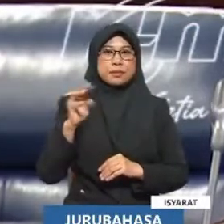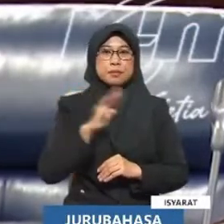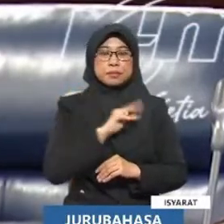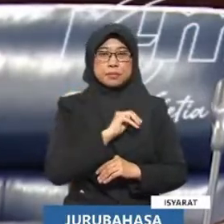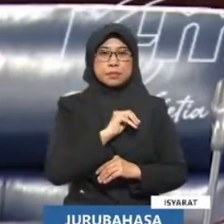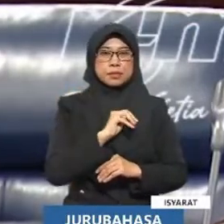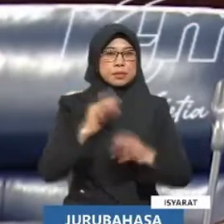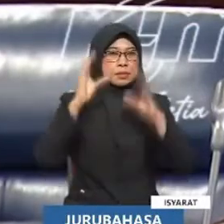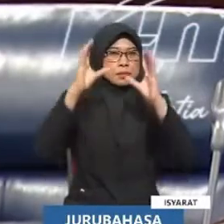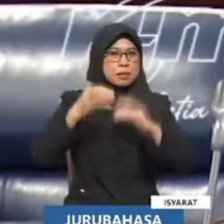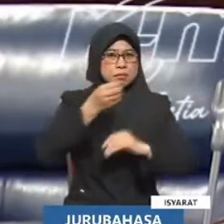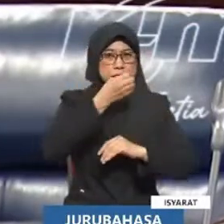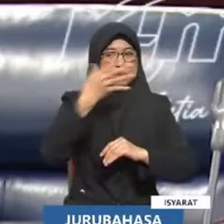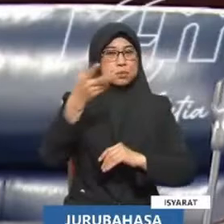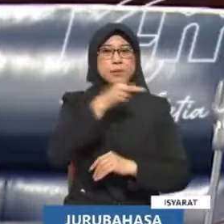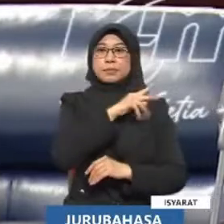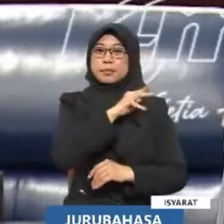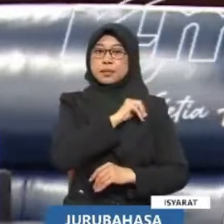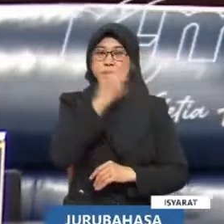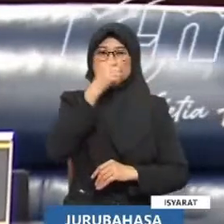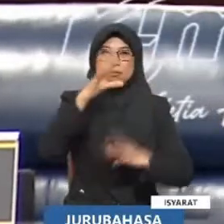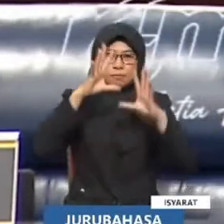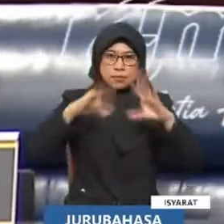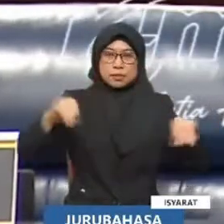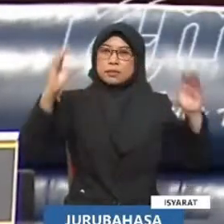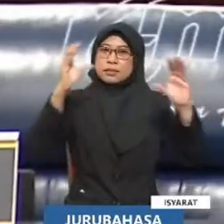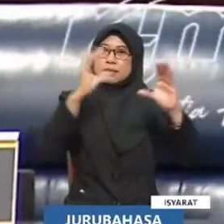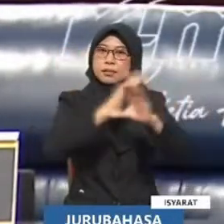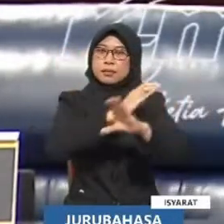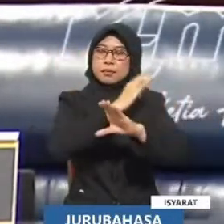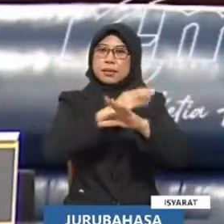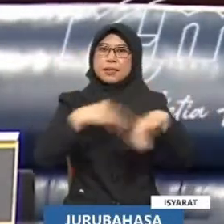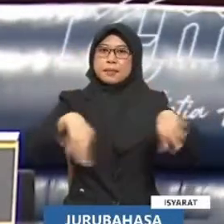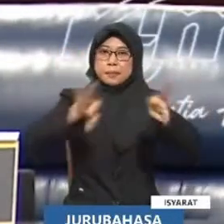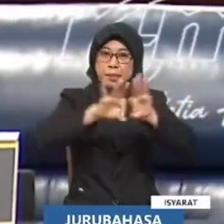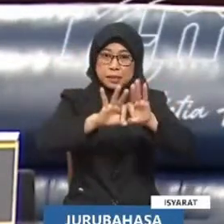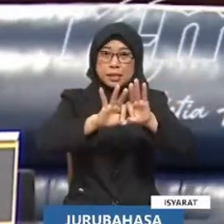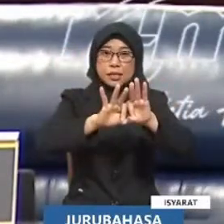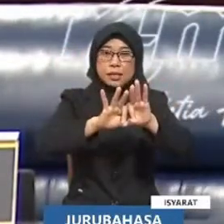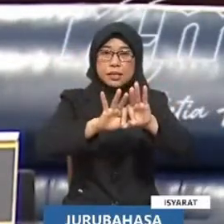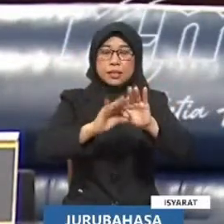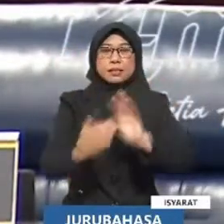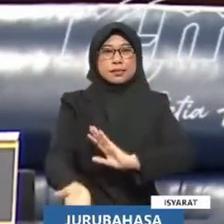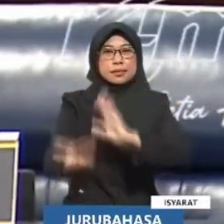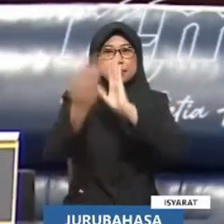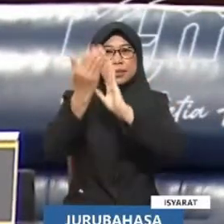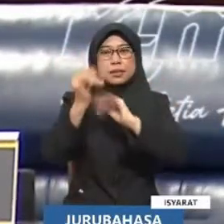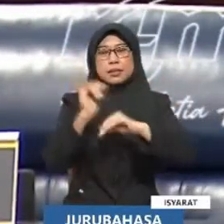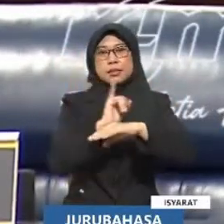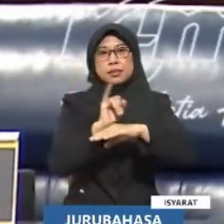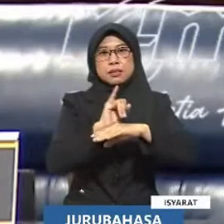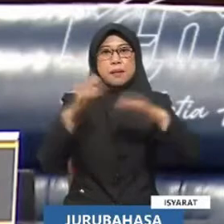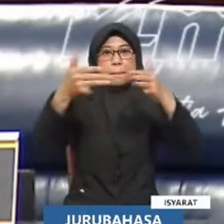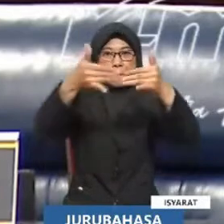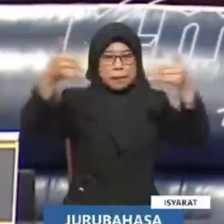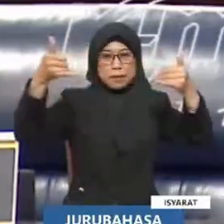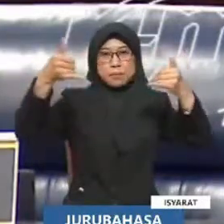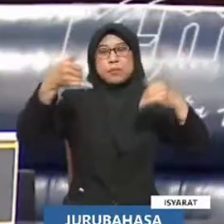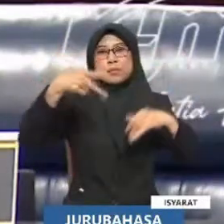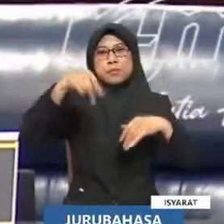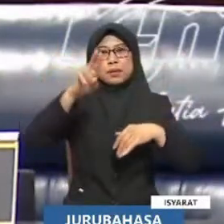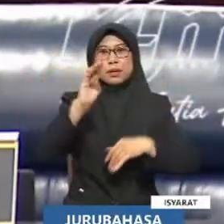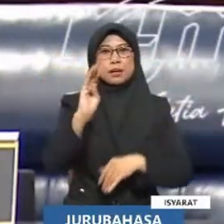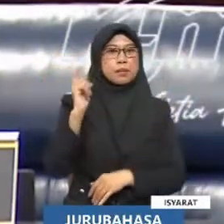Ti untuk menyatakan langkah-langkah yang diambil oleh Kementerian untuk mengatasi cobaan cara utama yang dihadapi oleh industri perabot